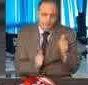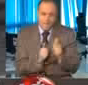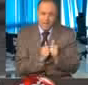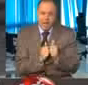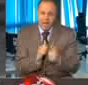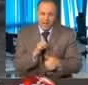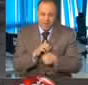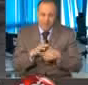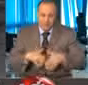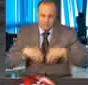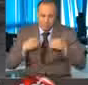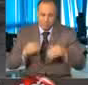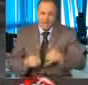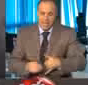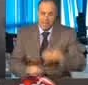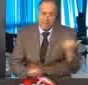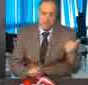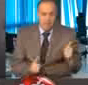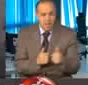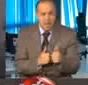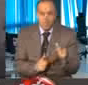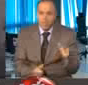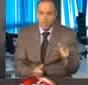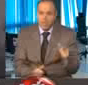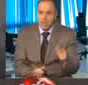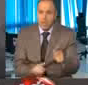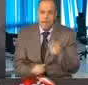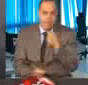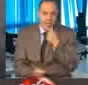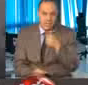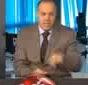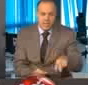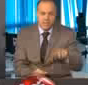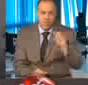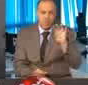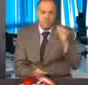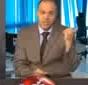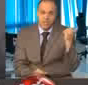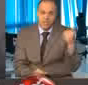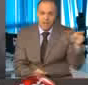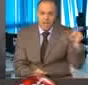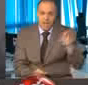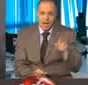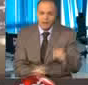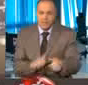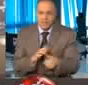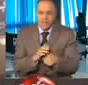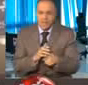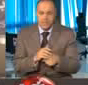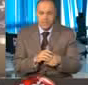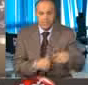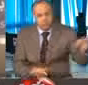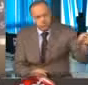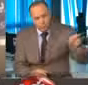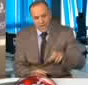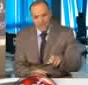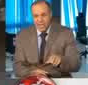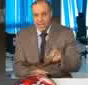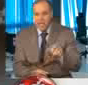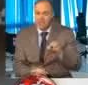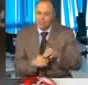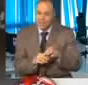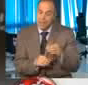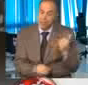موالية للرئيس السابق علي عبد الله صالح منذ مارس 15/2000 لإعادة الرئيس المدعوم من المجتمع الدولي عبد